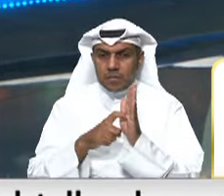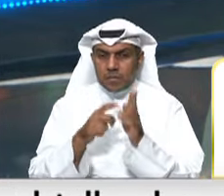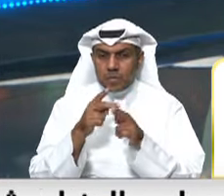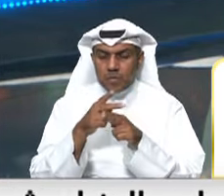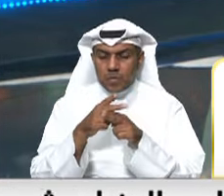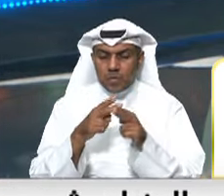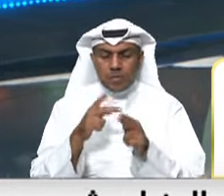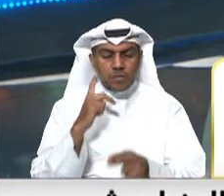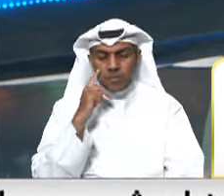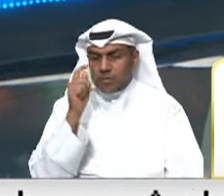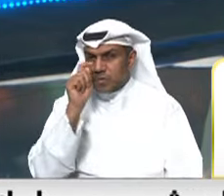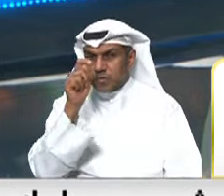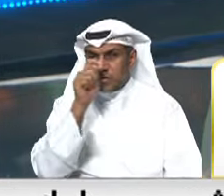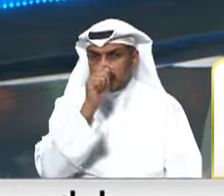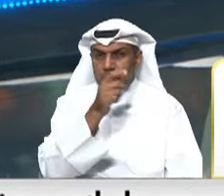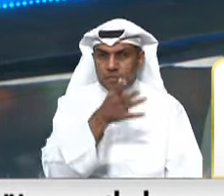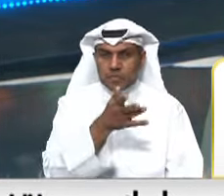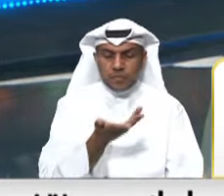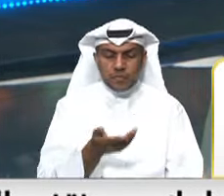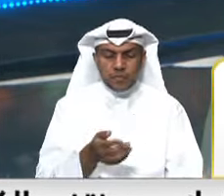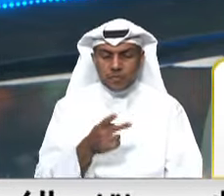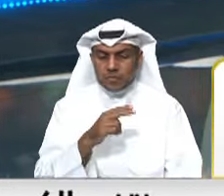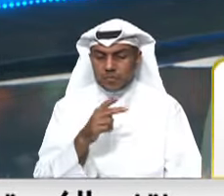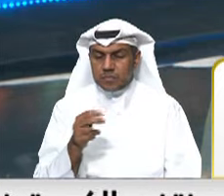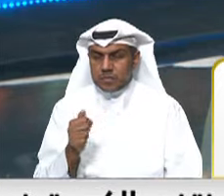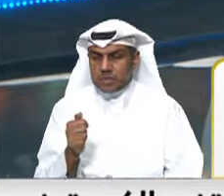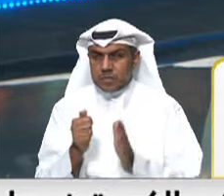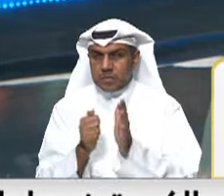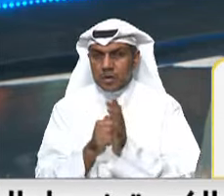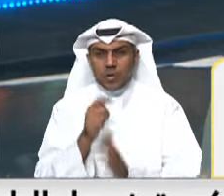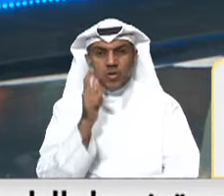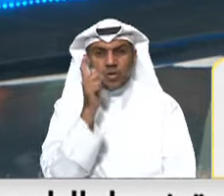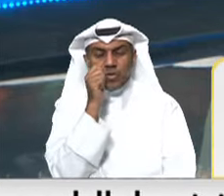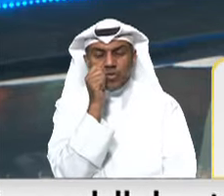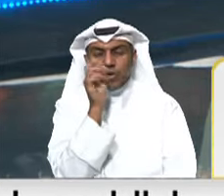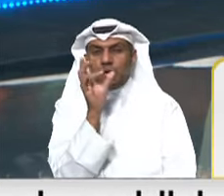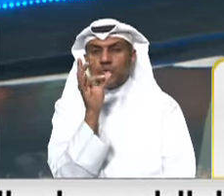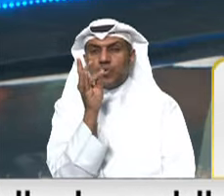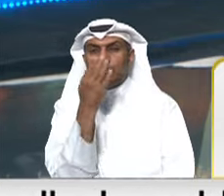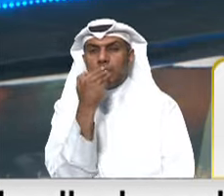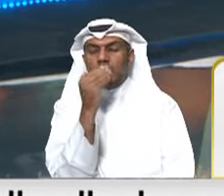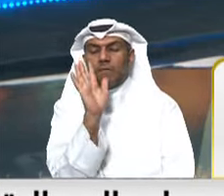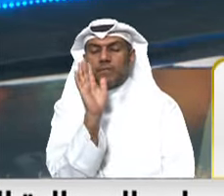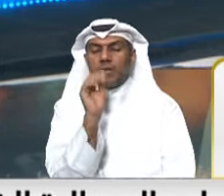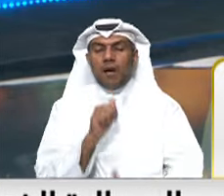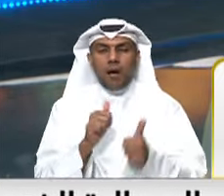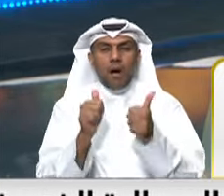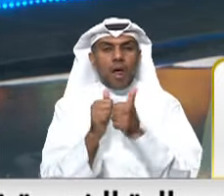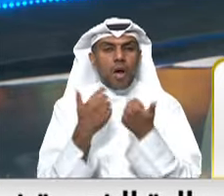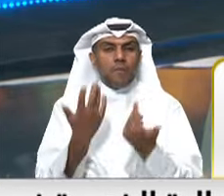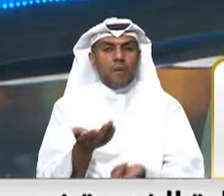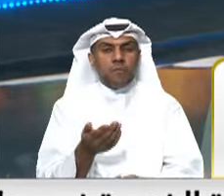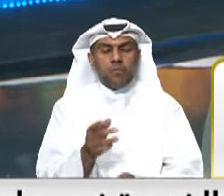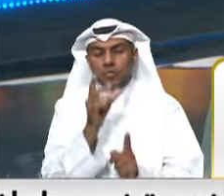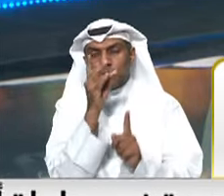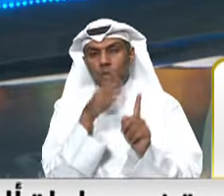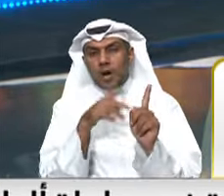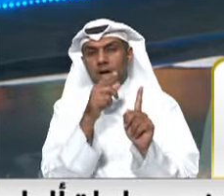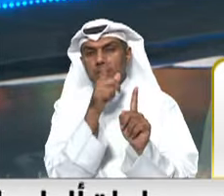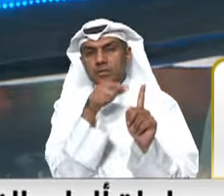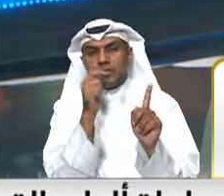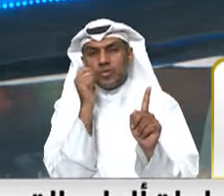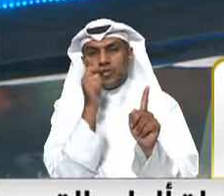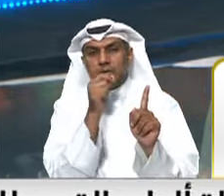الشكاوى المتعدده من ظاهره سكن العزاب في المناطق السكنيه والنموذج نعم قامت بحمله